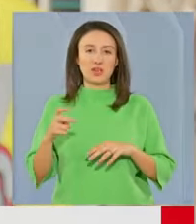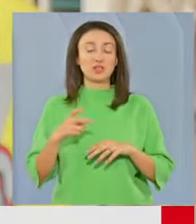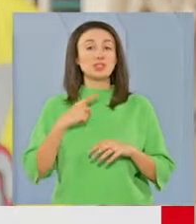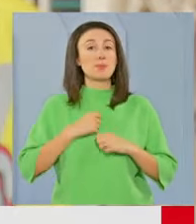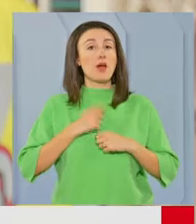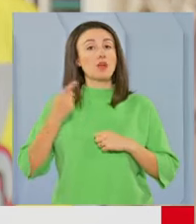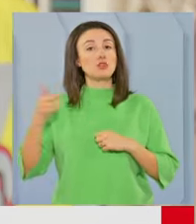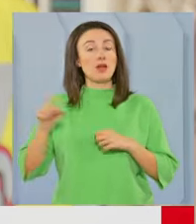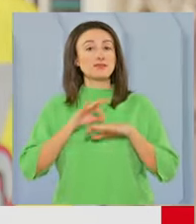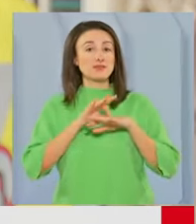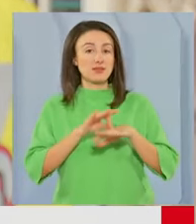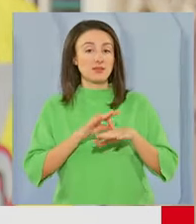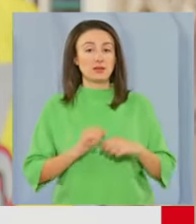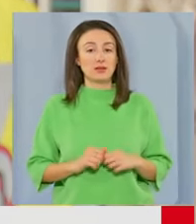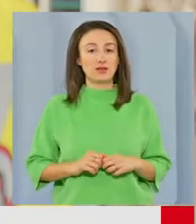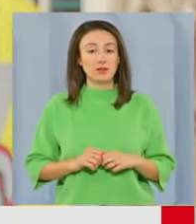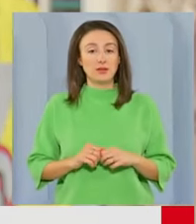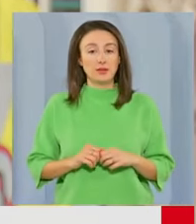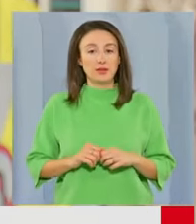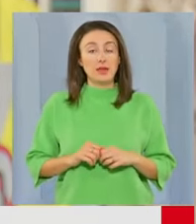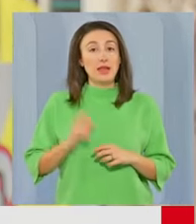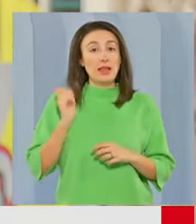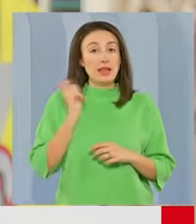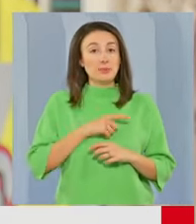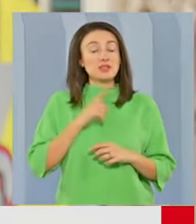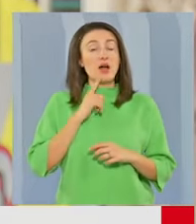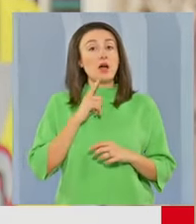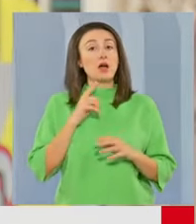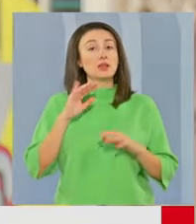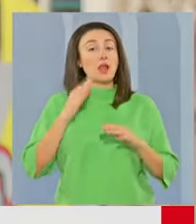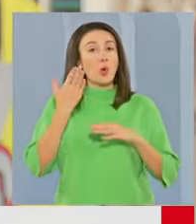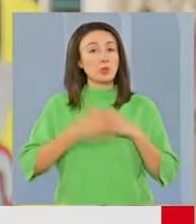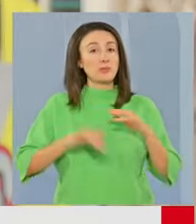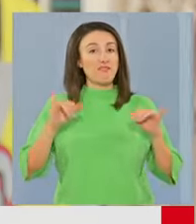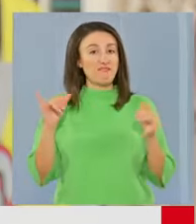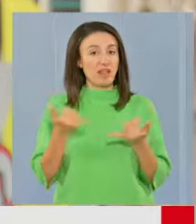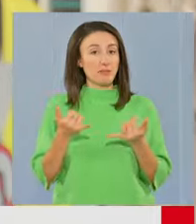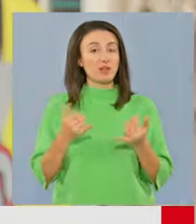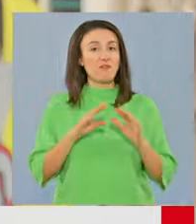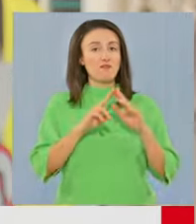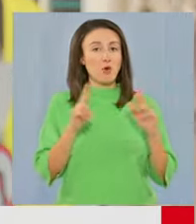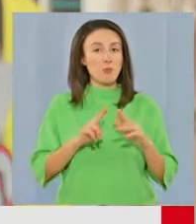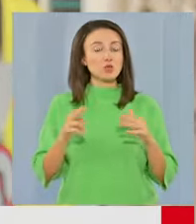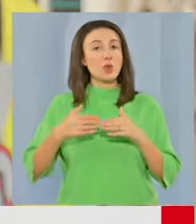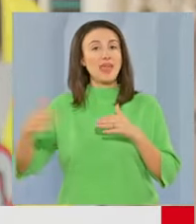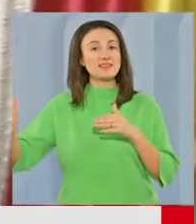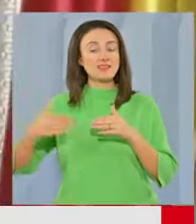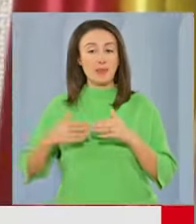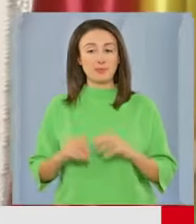lideri. Drept dovadă stă lipsa liderilor AUR de la ultimele evenimente importante ale formațiunilor extremiste europene.